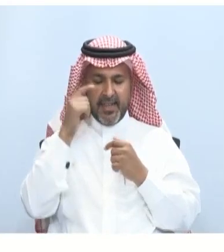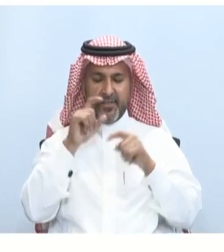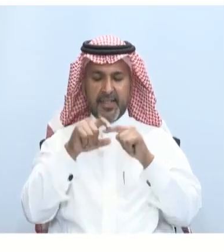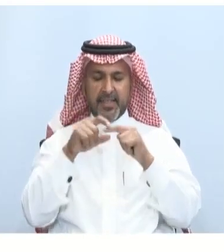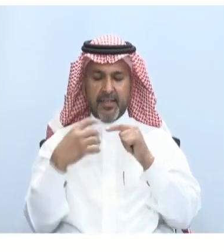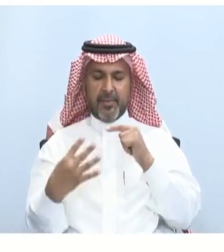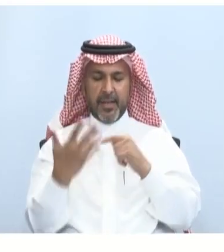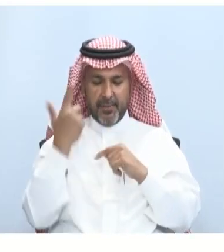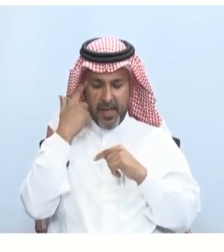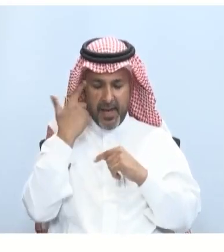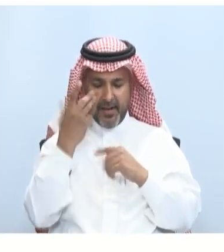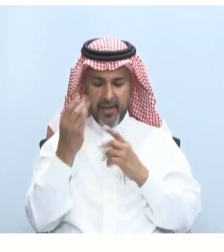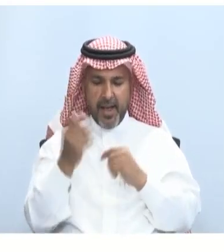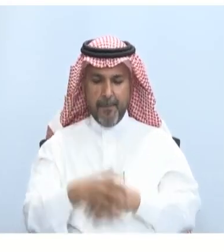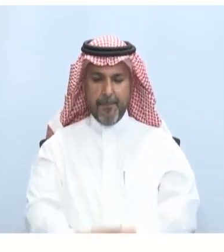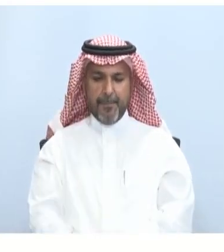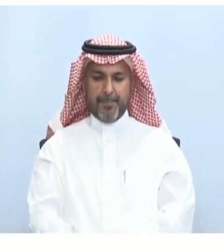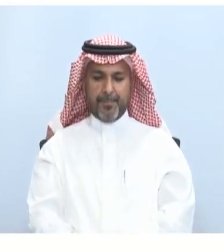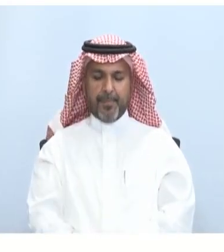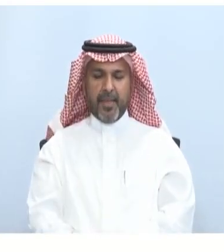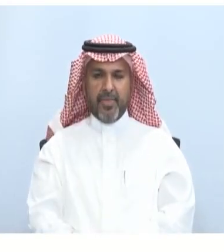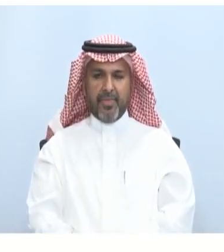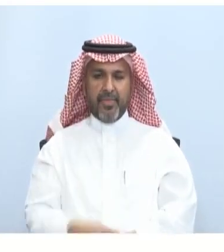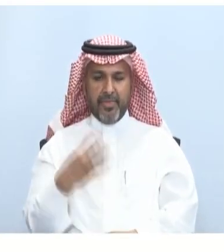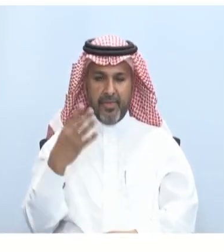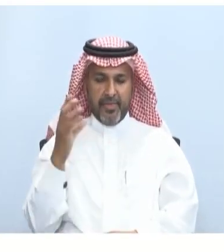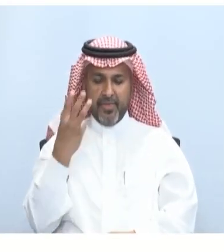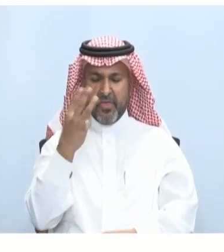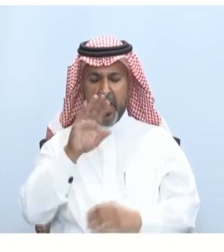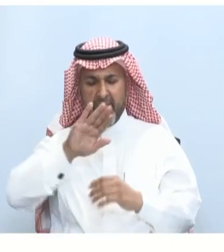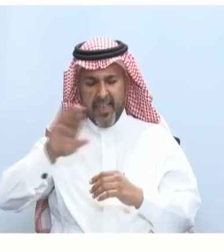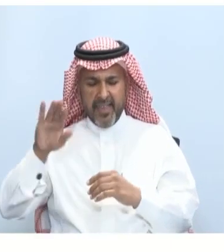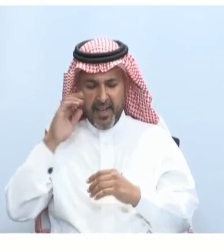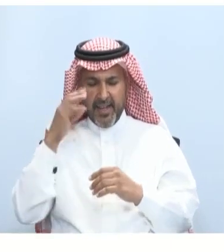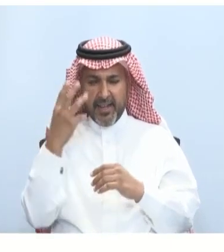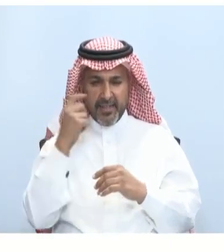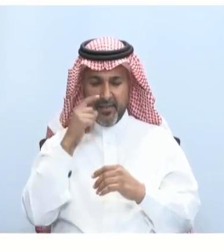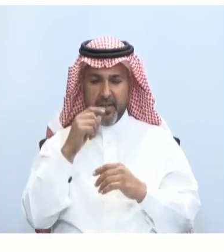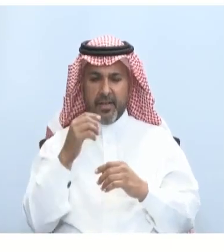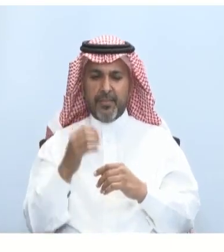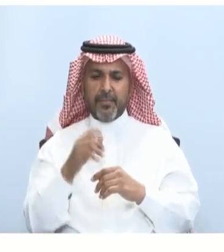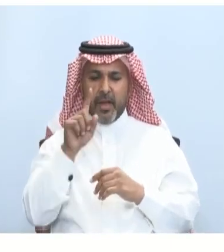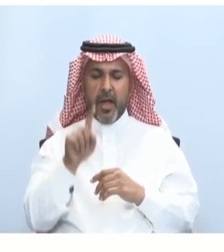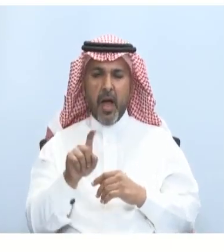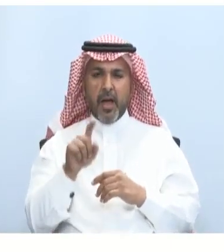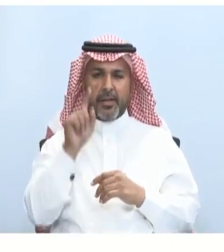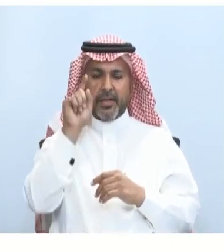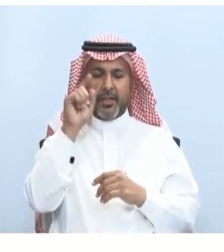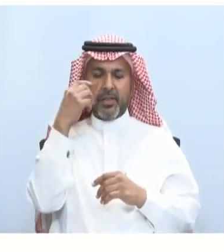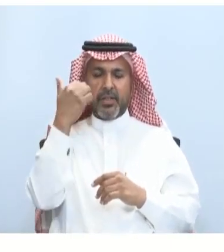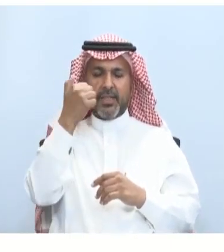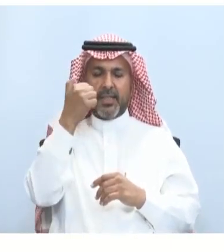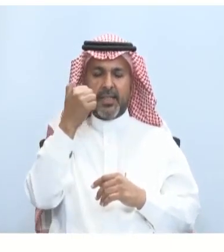القسمه على اربعه كم يبقى لي 63 يبقى ثلاثه اي ستون هنا راح يكون عندي